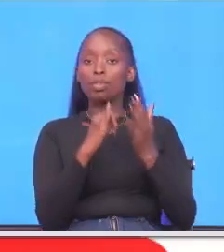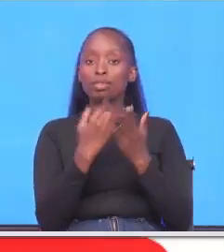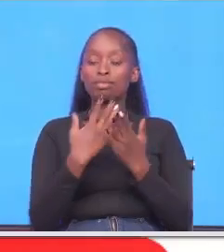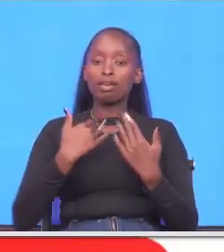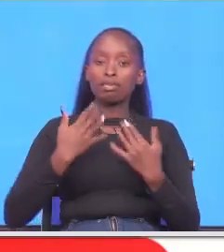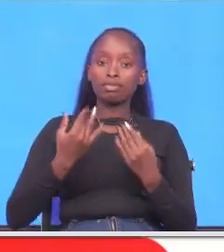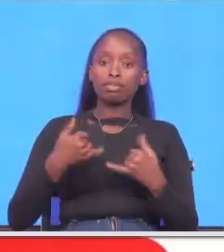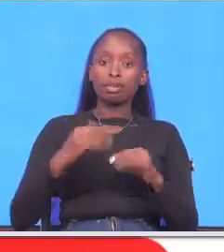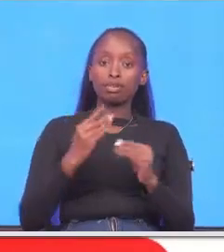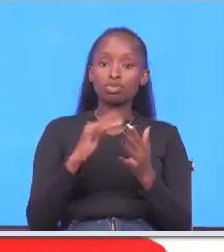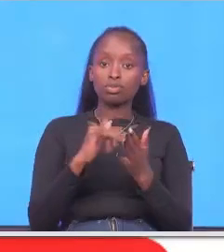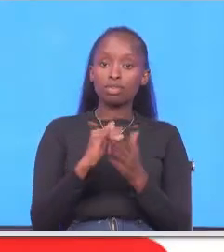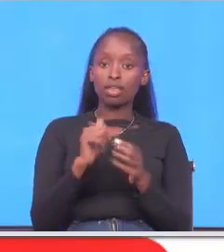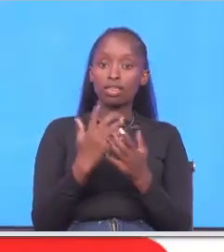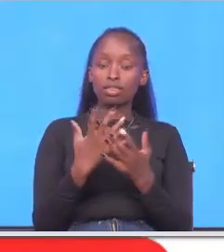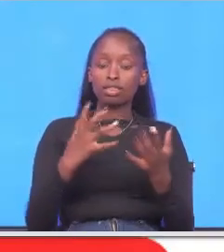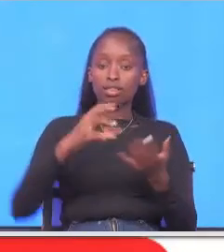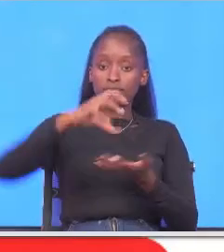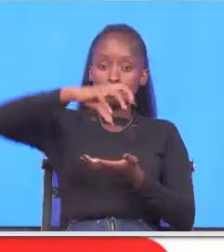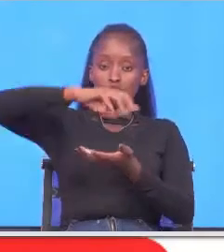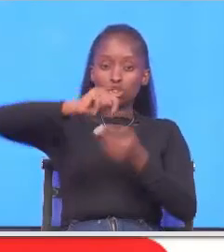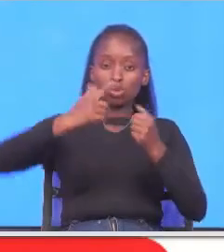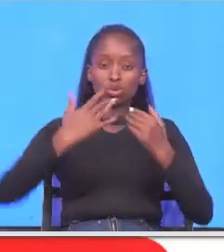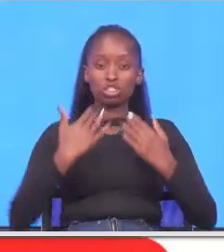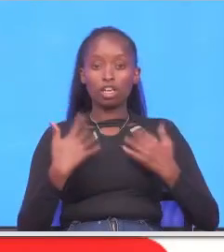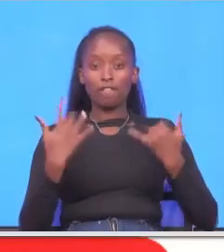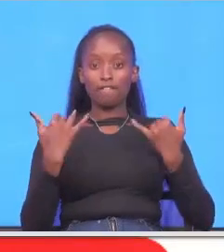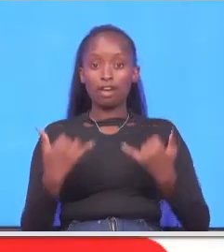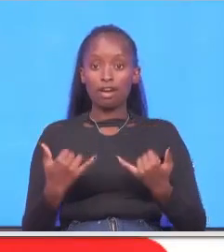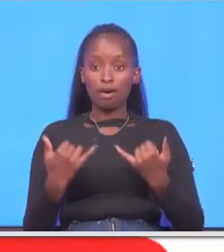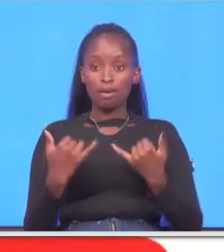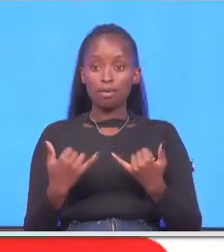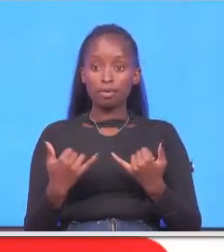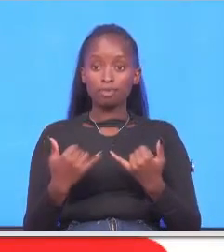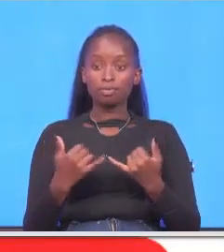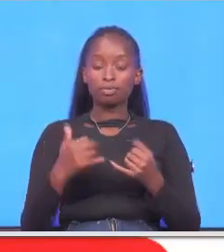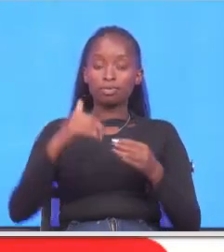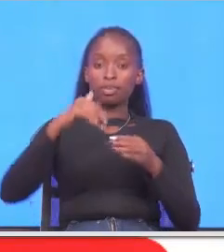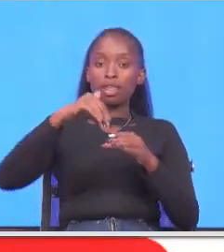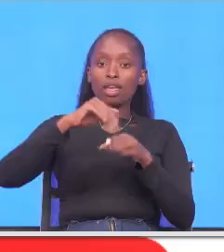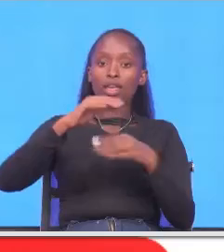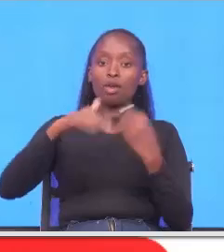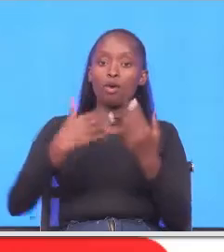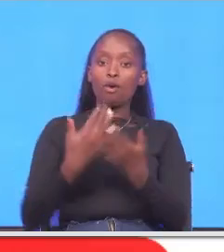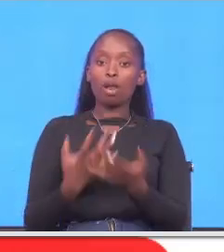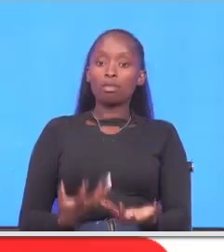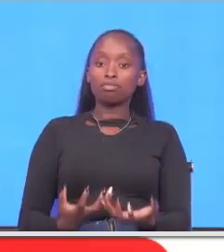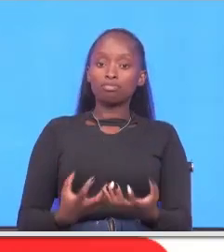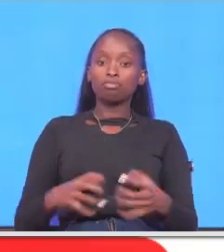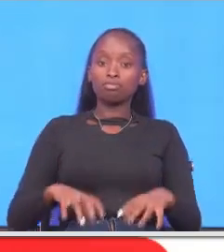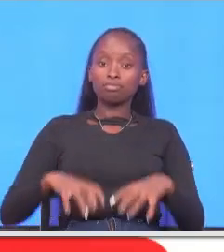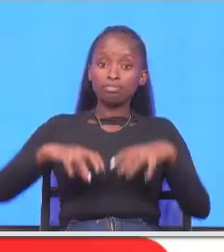uharibifu unaoshuhudiwa. The situation we are having in El Nino